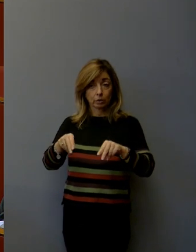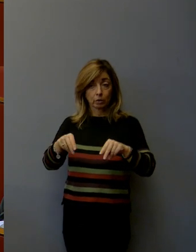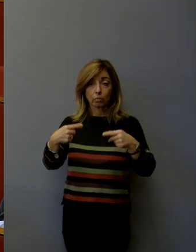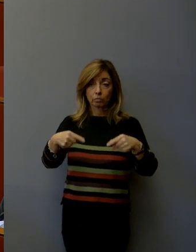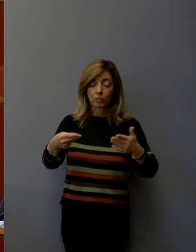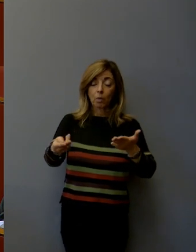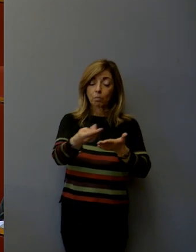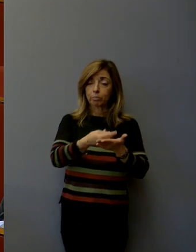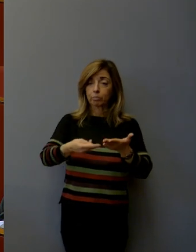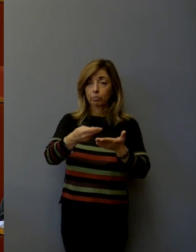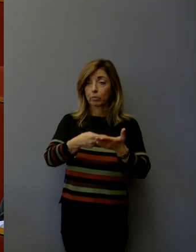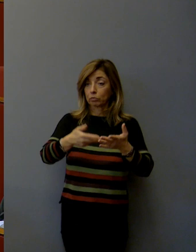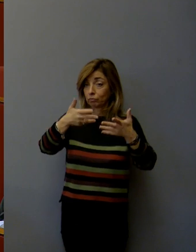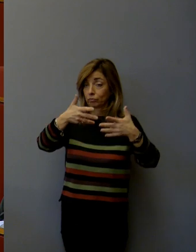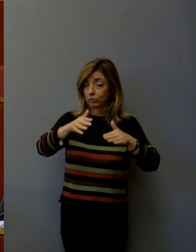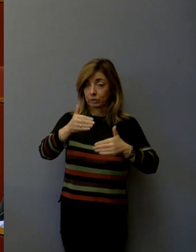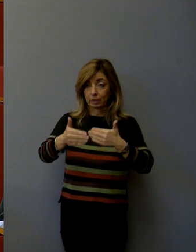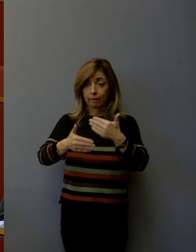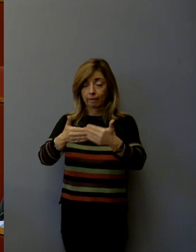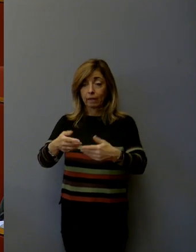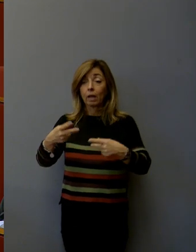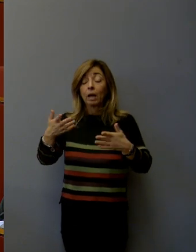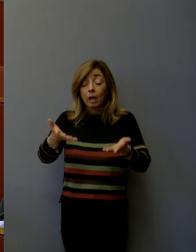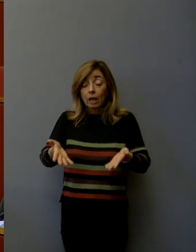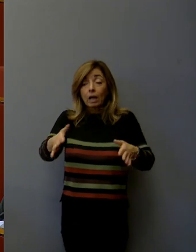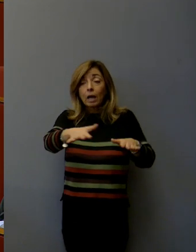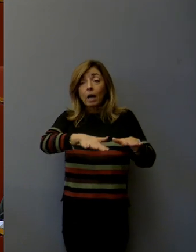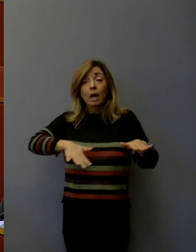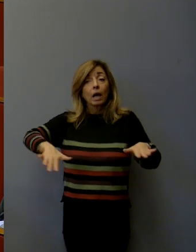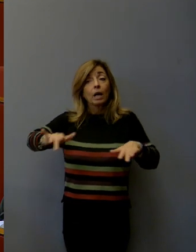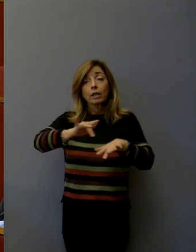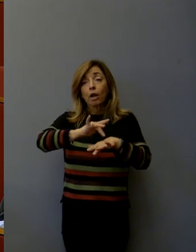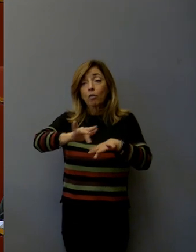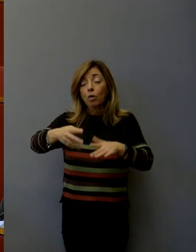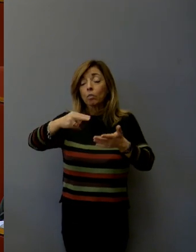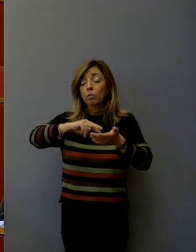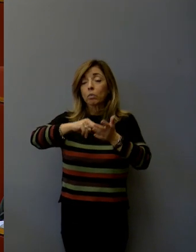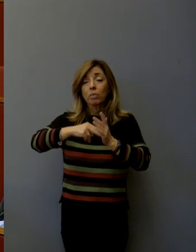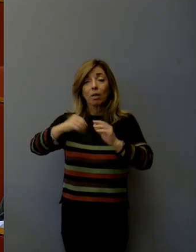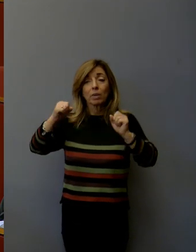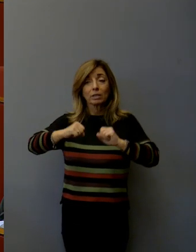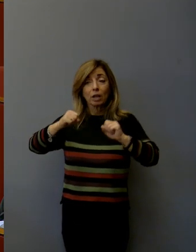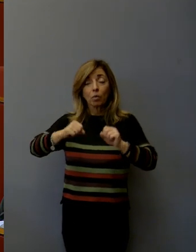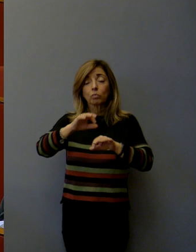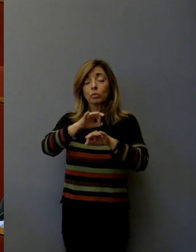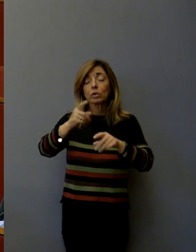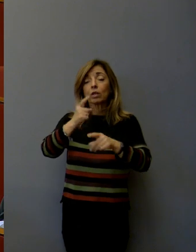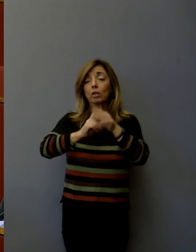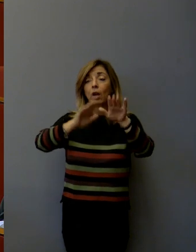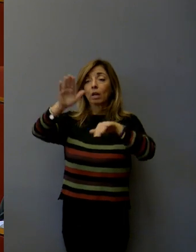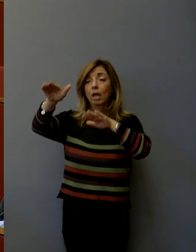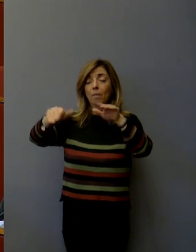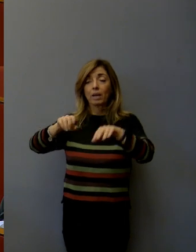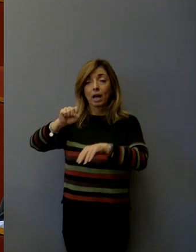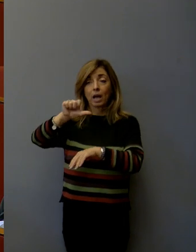momento è un'area vuota con problemi di salubrità ogni tanto bisogna chiamare la ASL per fare pulizia